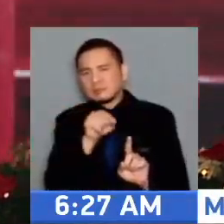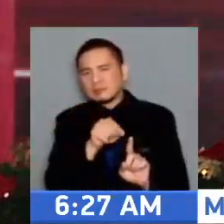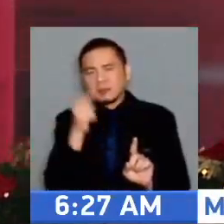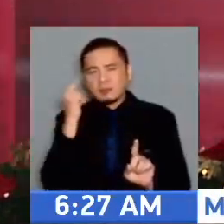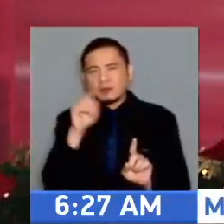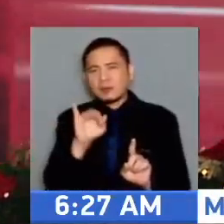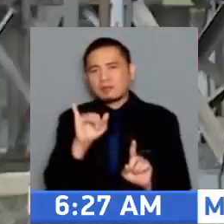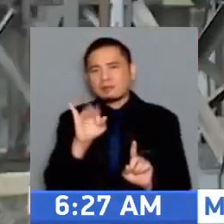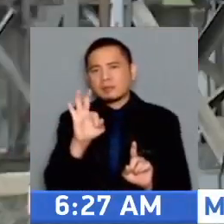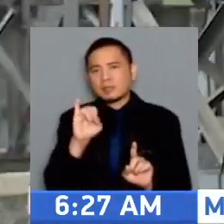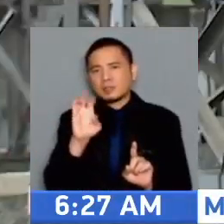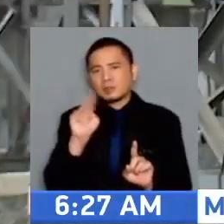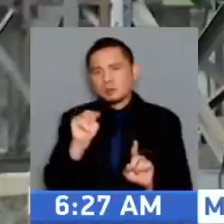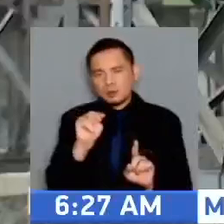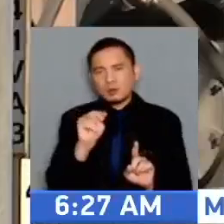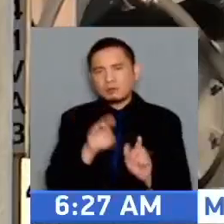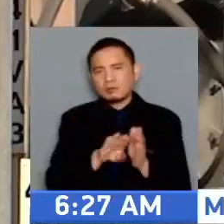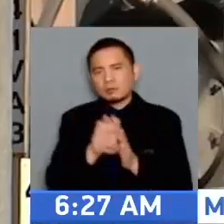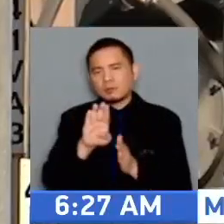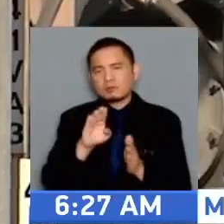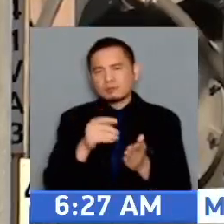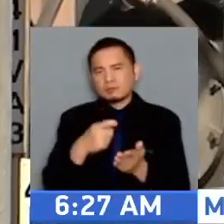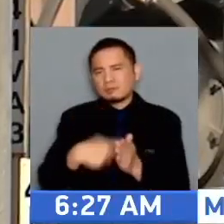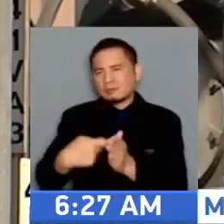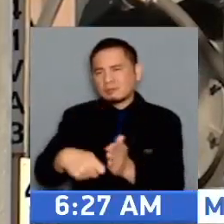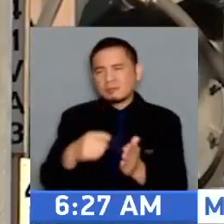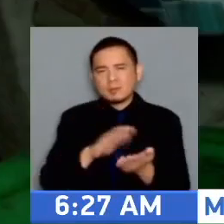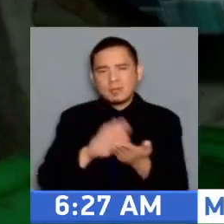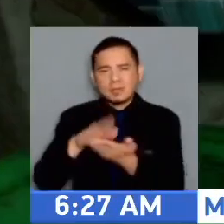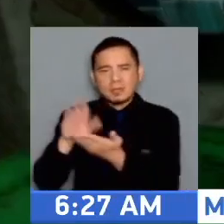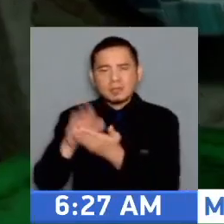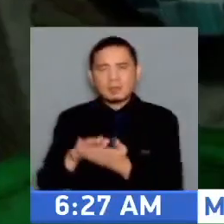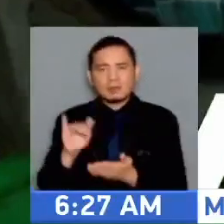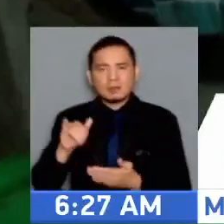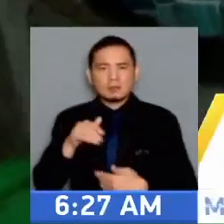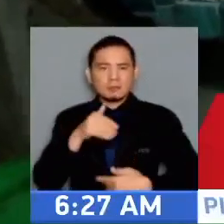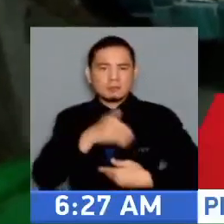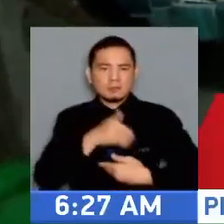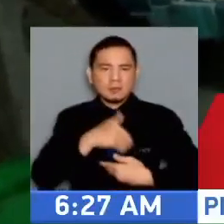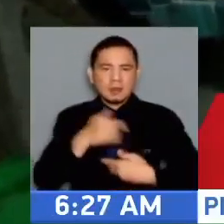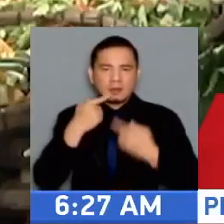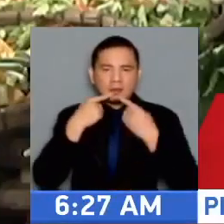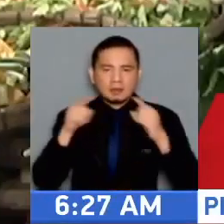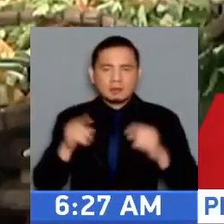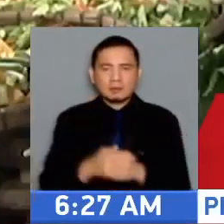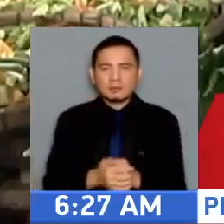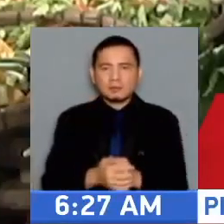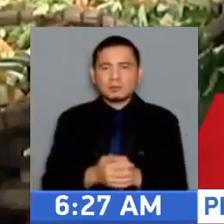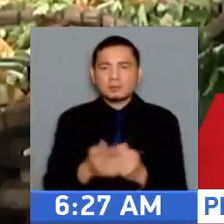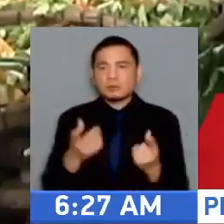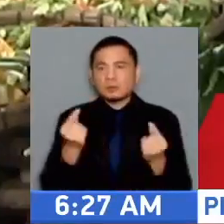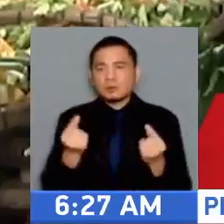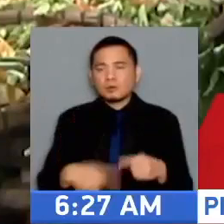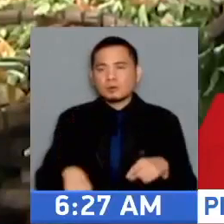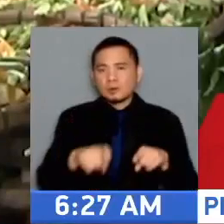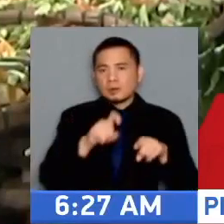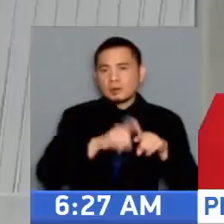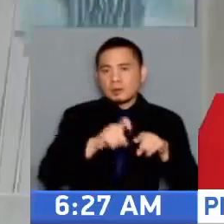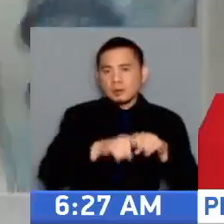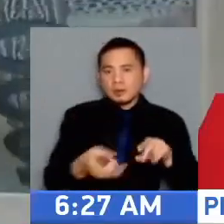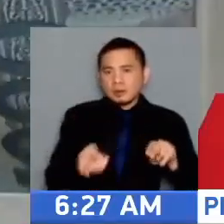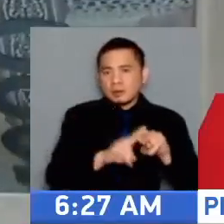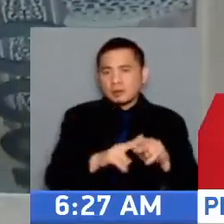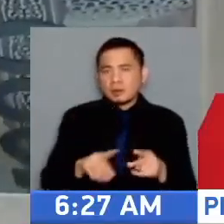Malaki raw ang magiging kontribusyon dito ng mataas na singil sa kuryente at pagmahal ng agricultural products dahil sa pananalasa